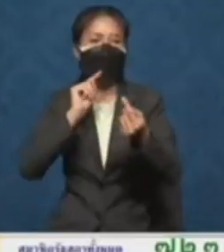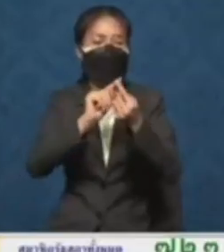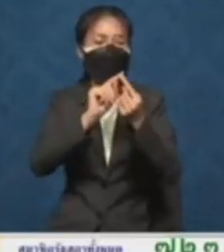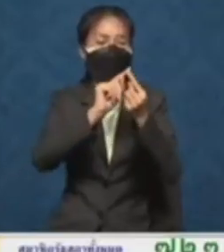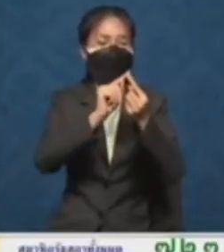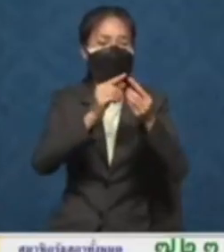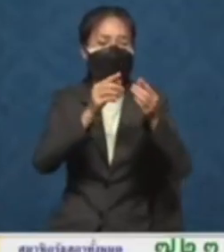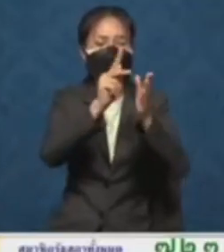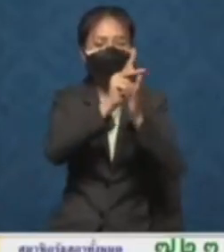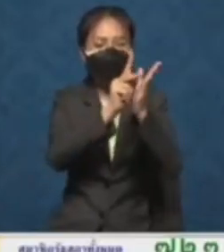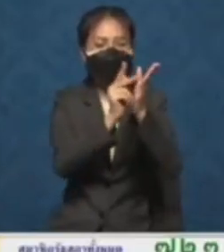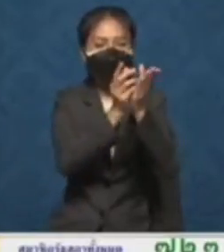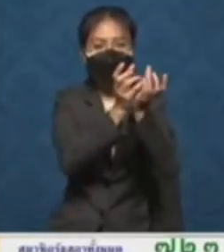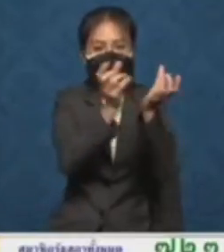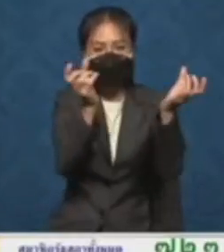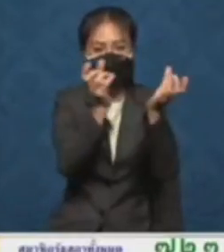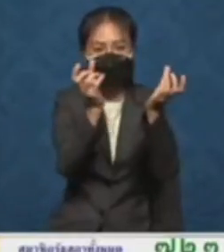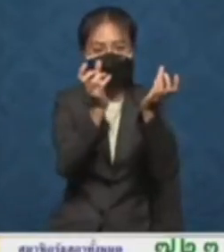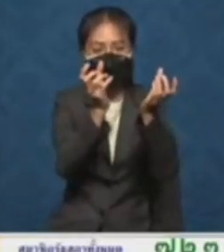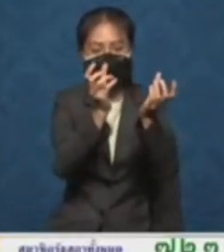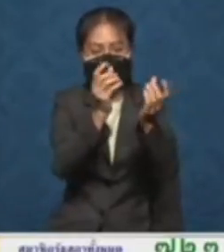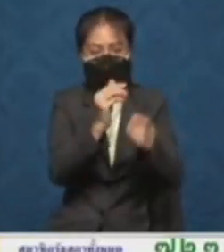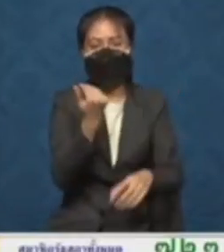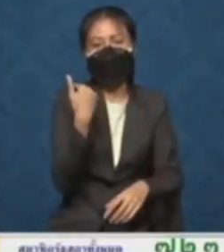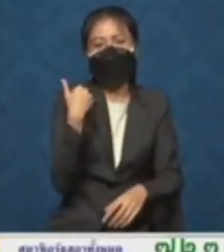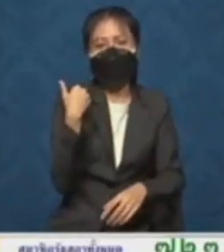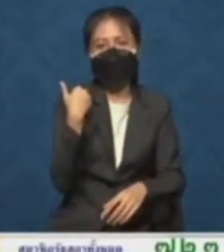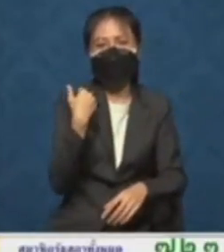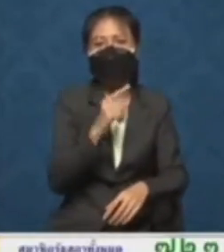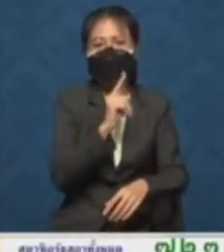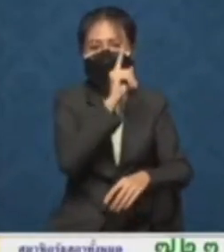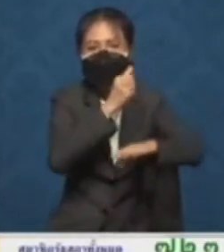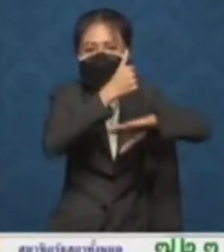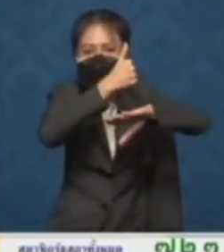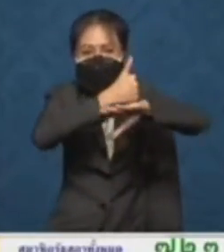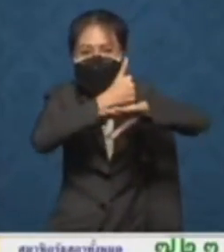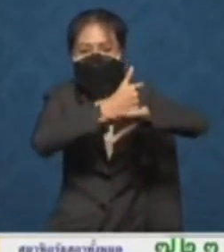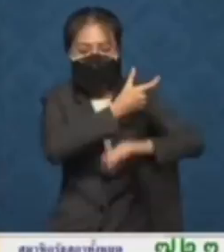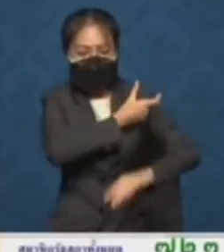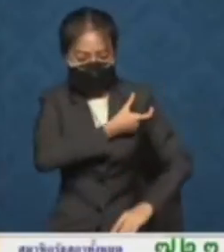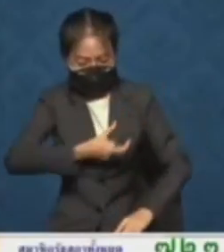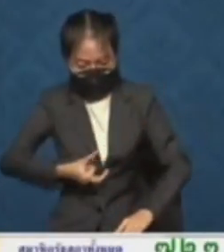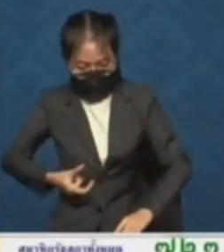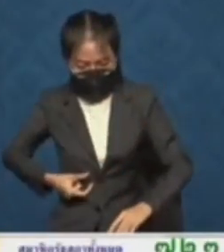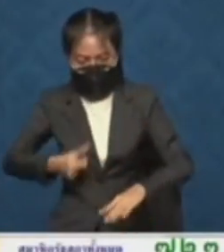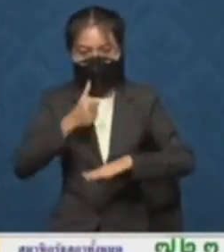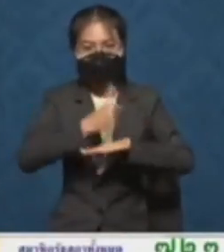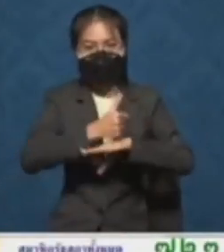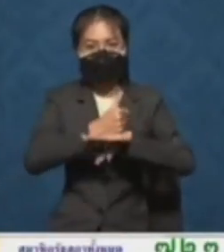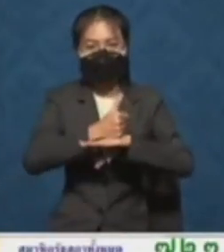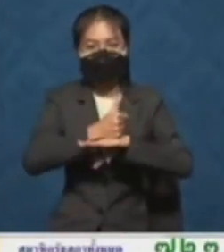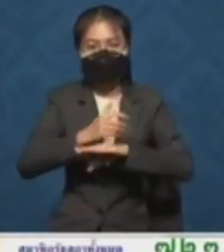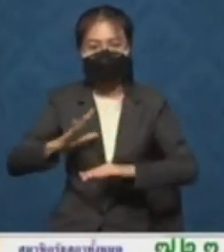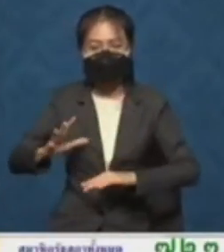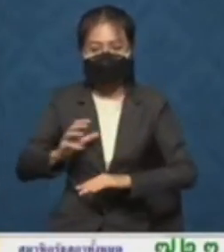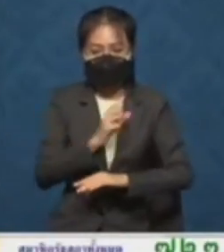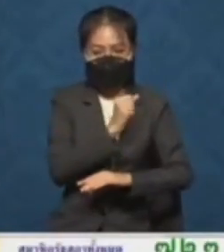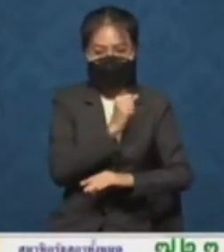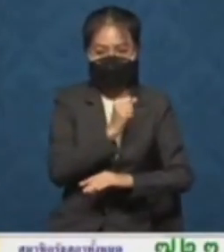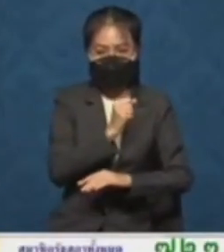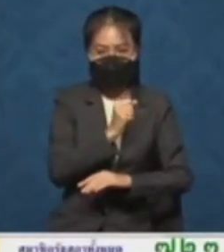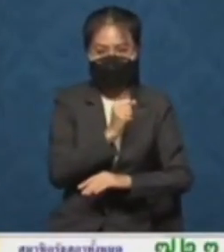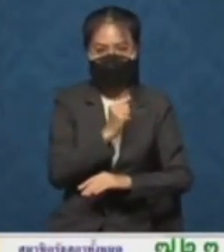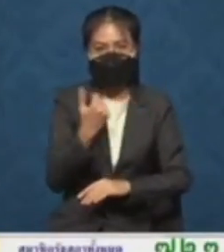ราที่ให้พระมหากษัตริย์ทรงเป็นประมุขใช้อำนาจปวงชนชาวไทยผ่าน3องค์กรหรือ